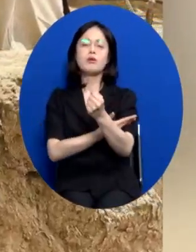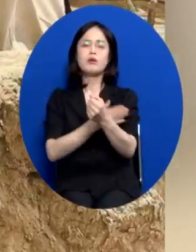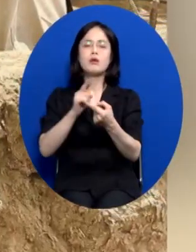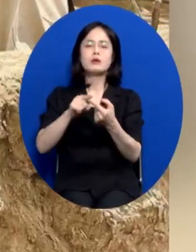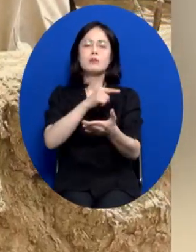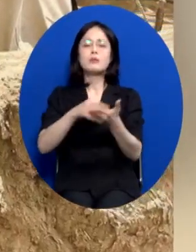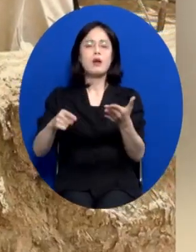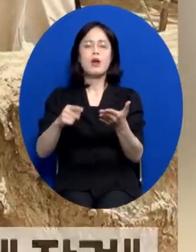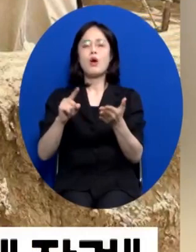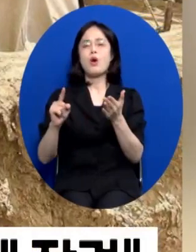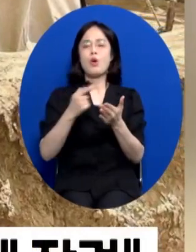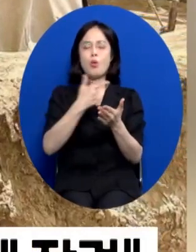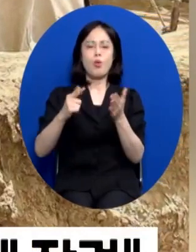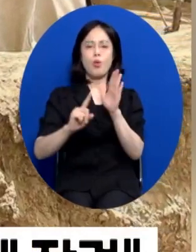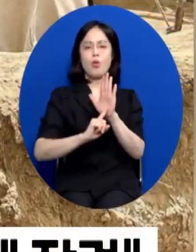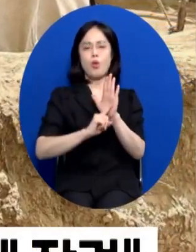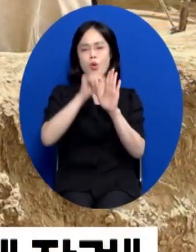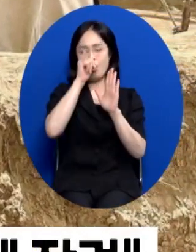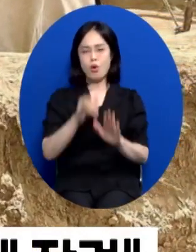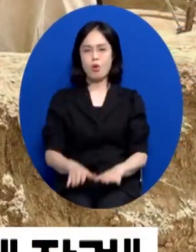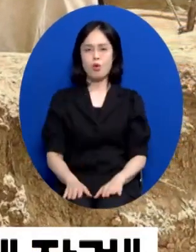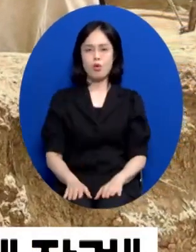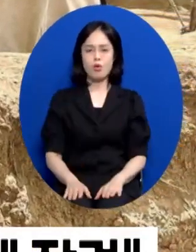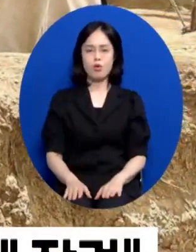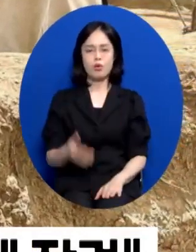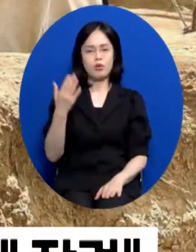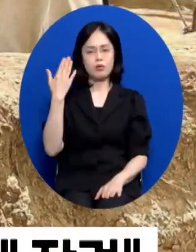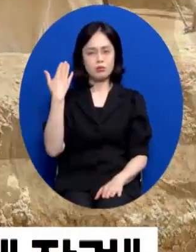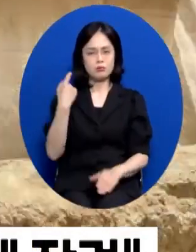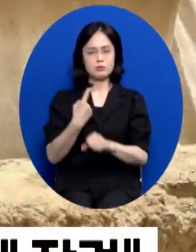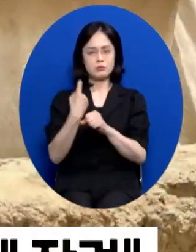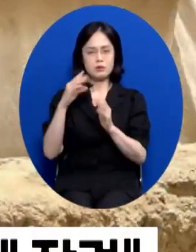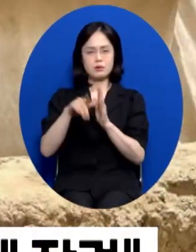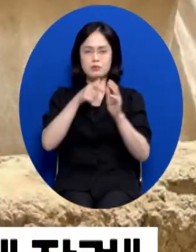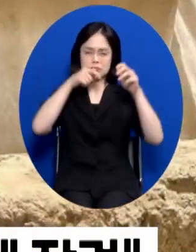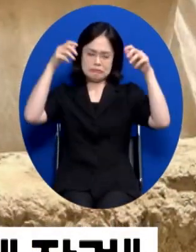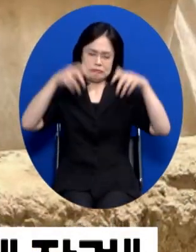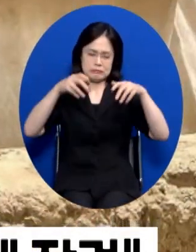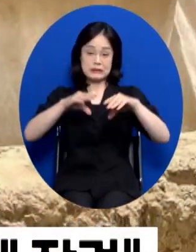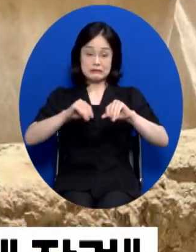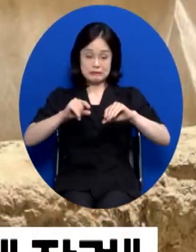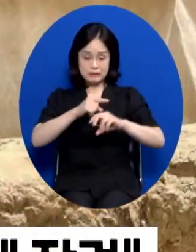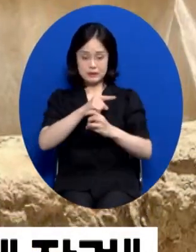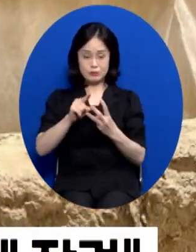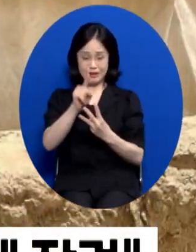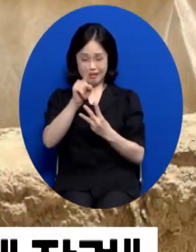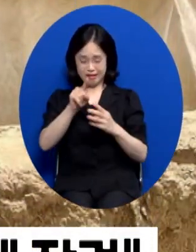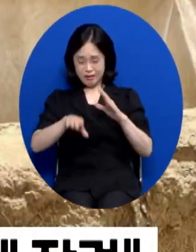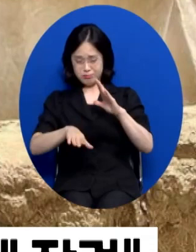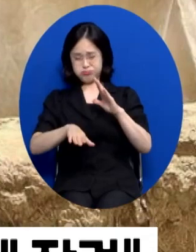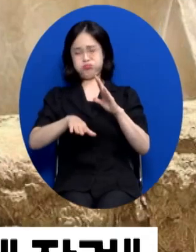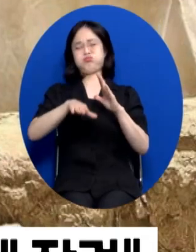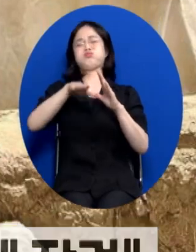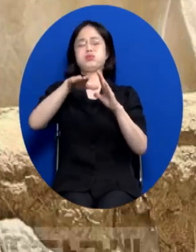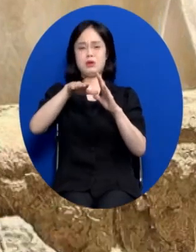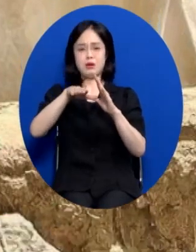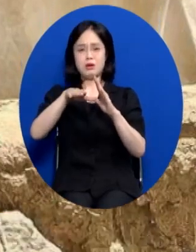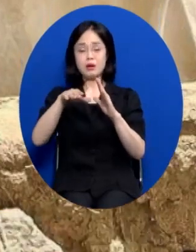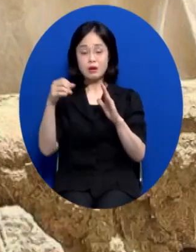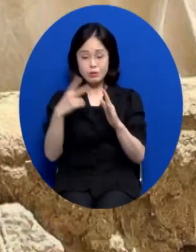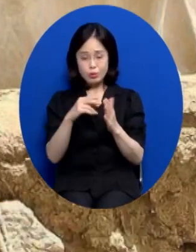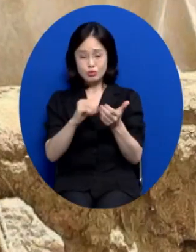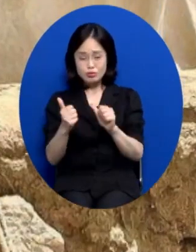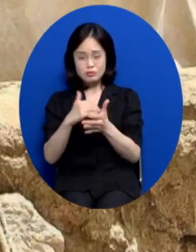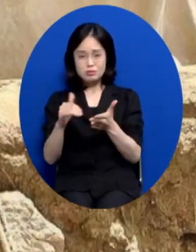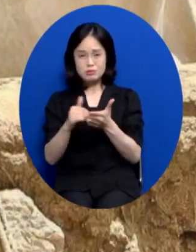세이브더칠드런은 파키스탄은 지난해 대홍수로 국토의 3분의 1이 물에 잠기고 1700명 이상이 목숨을 잃는 등